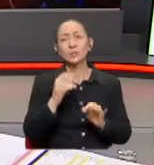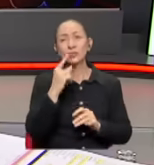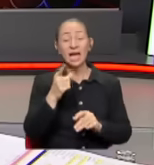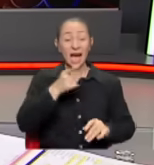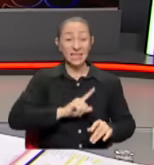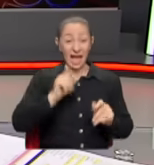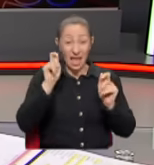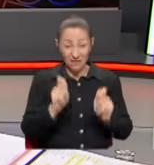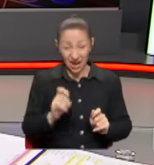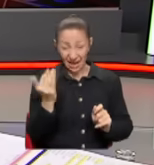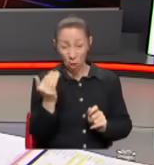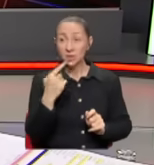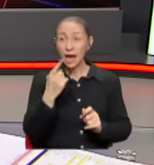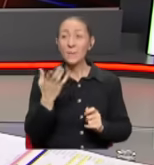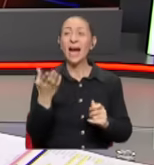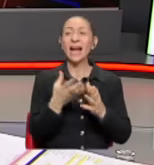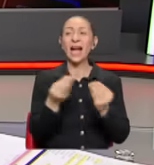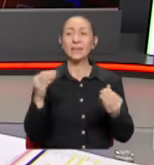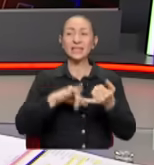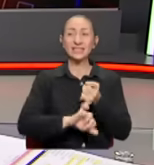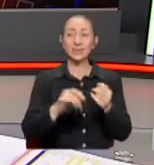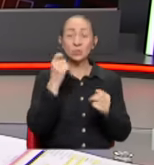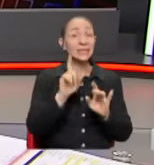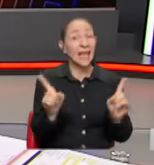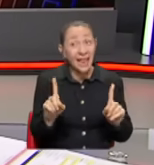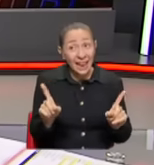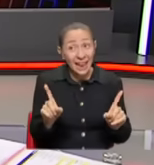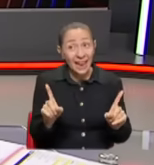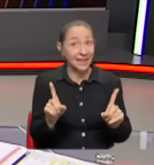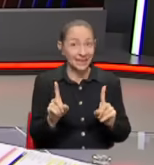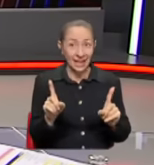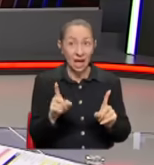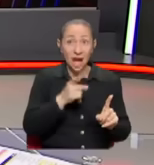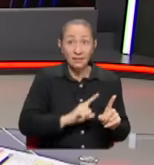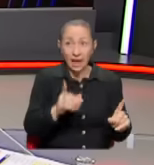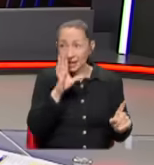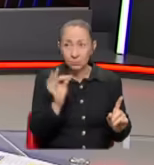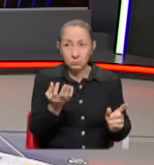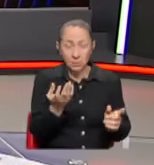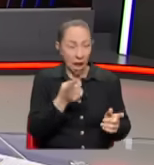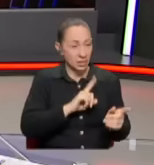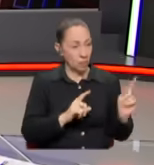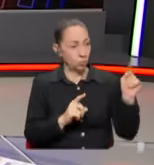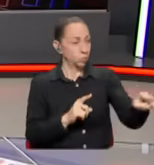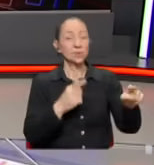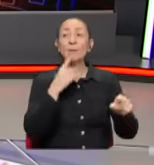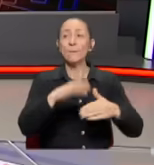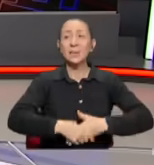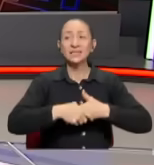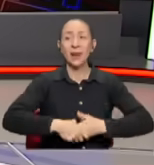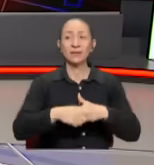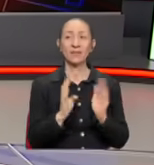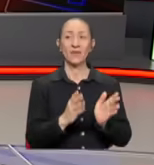çıkaracağız dediler diye aman kaybettiğini iddia ediyor insanlar. Değil. Aday kim? Daha çıkartılmadı işte. Bak pazarlık devam